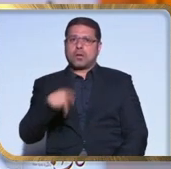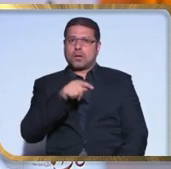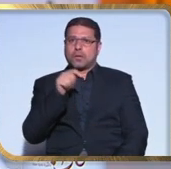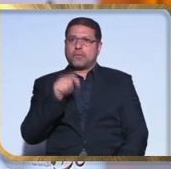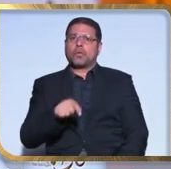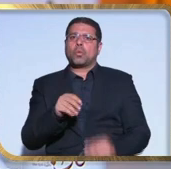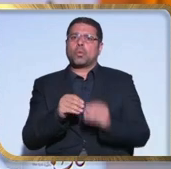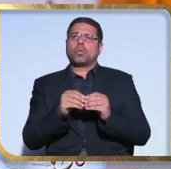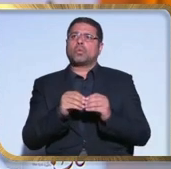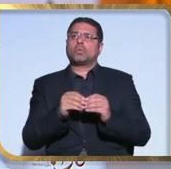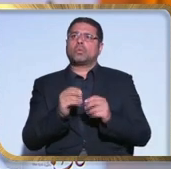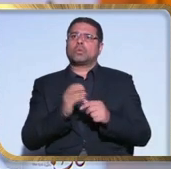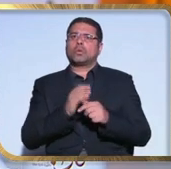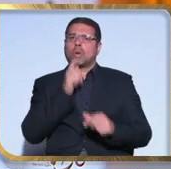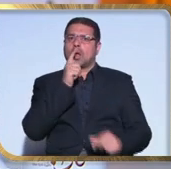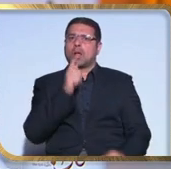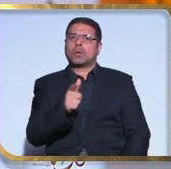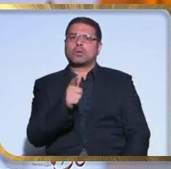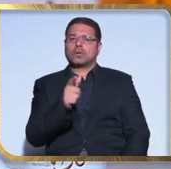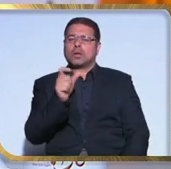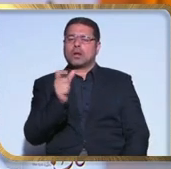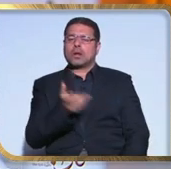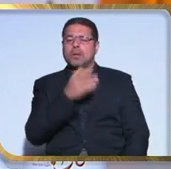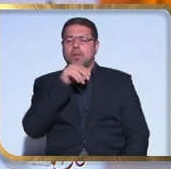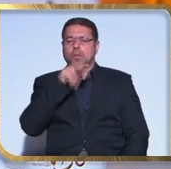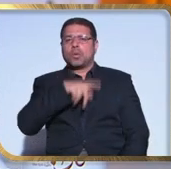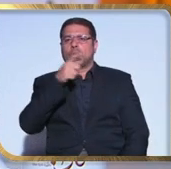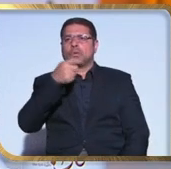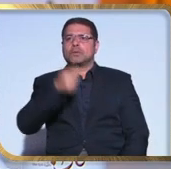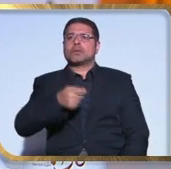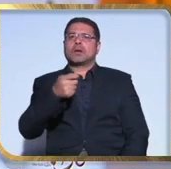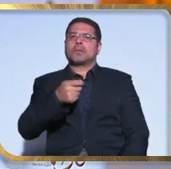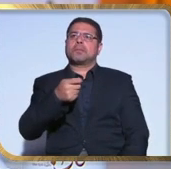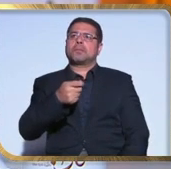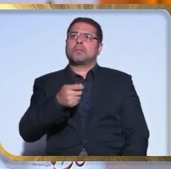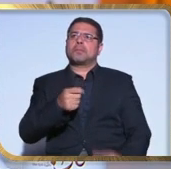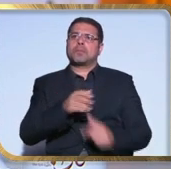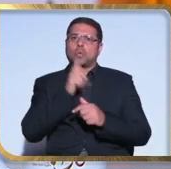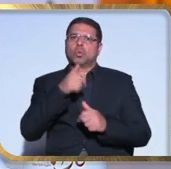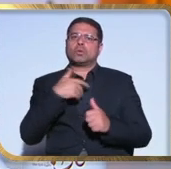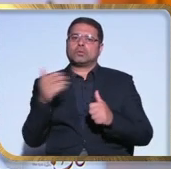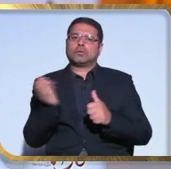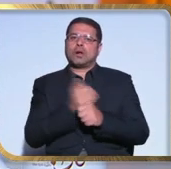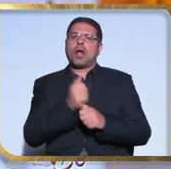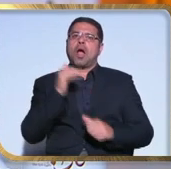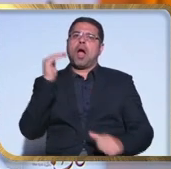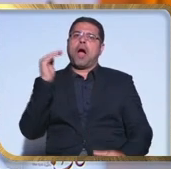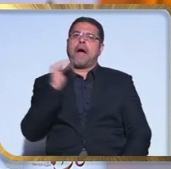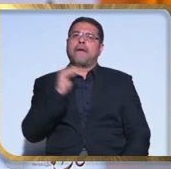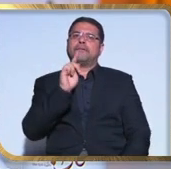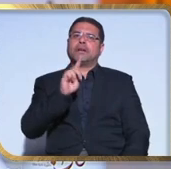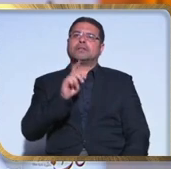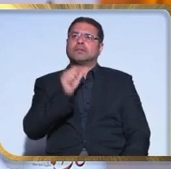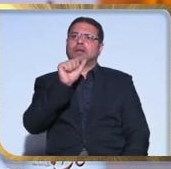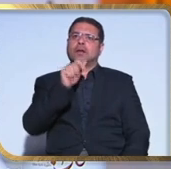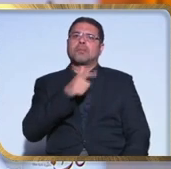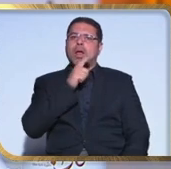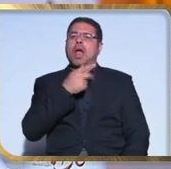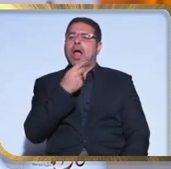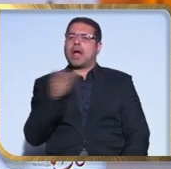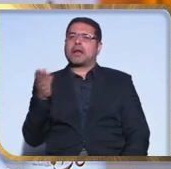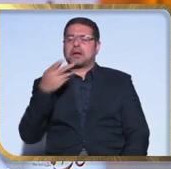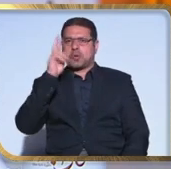عنهما فقال له النبي عليه الصلاه والسلام يتزوج حفصه من هو خير من